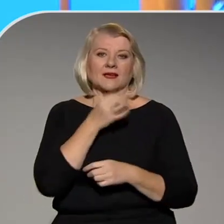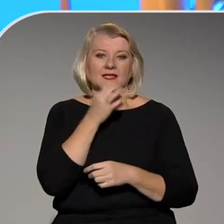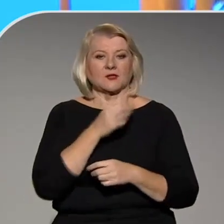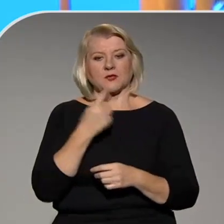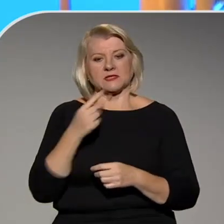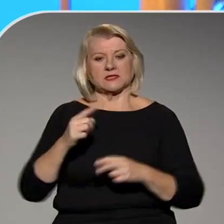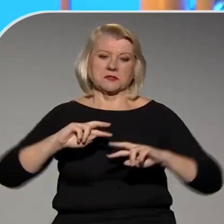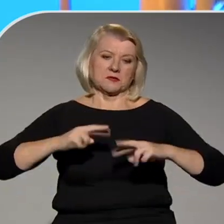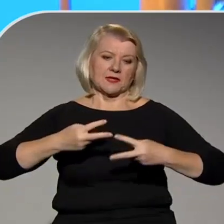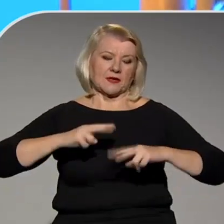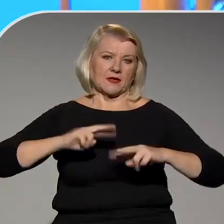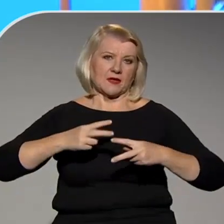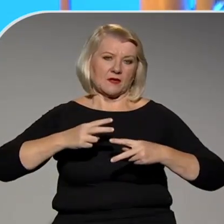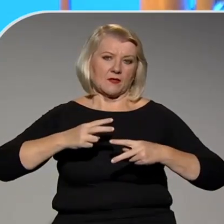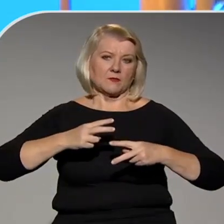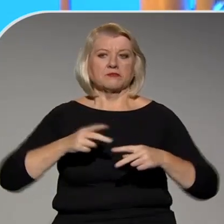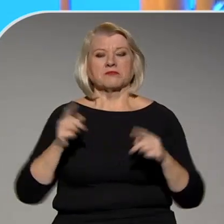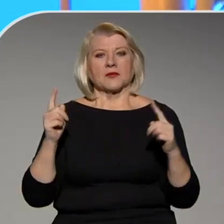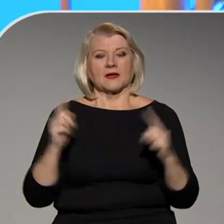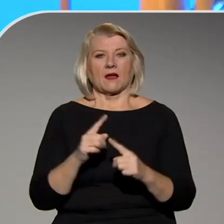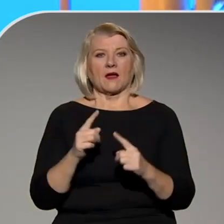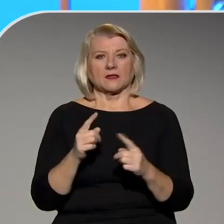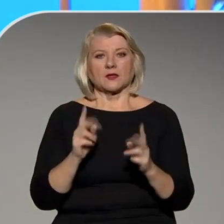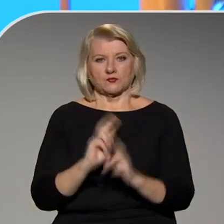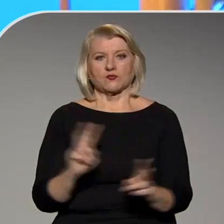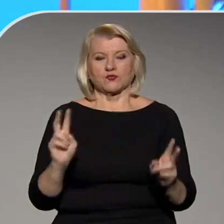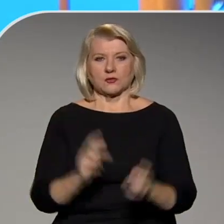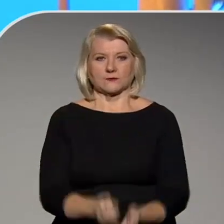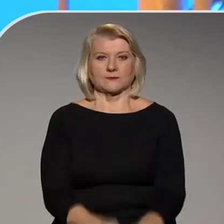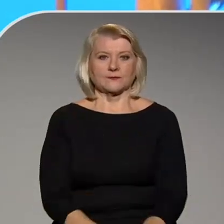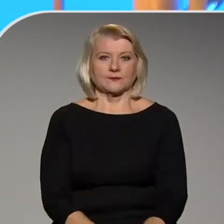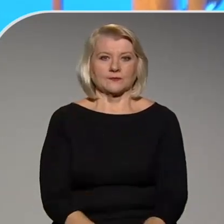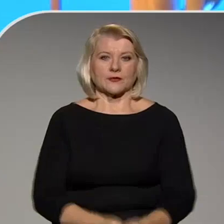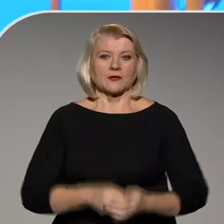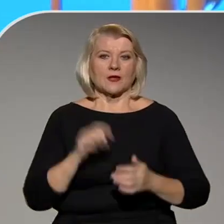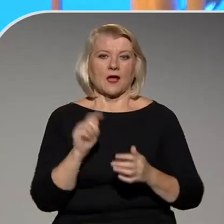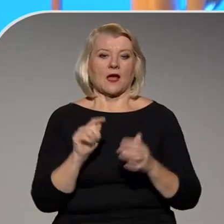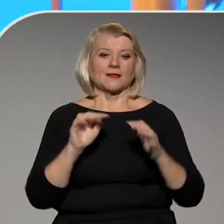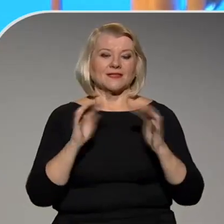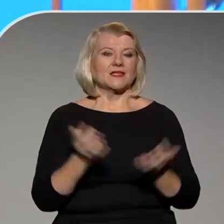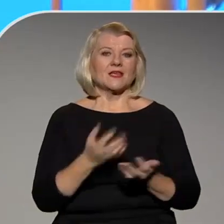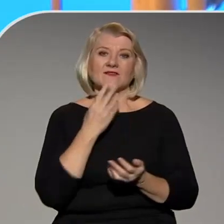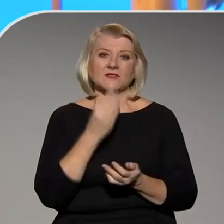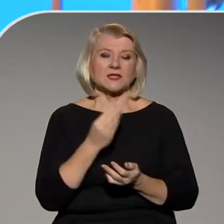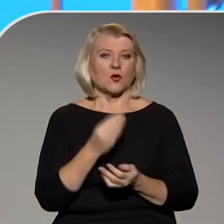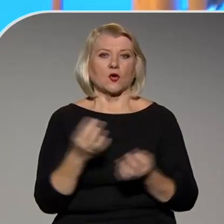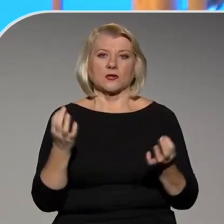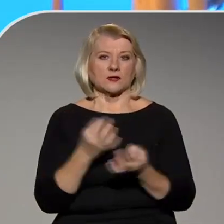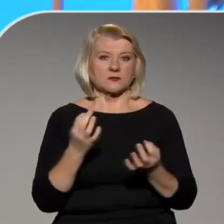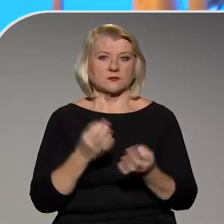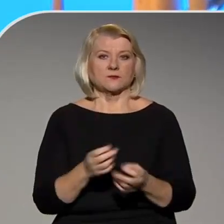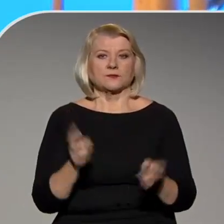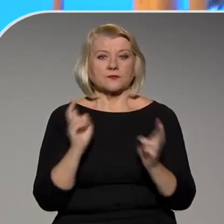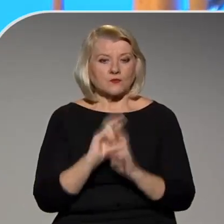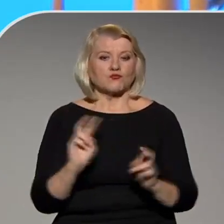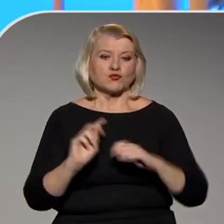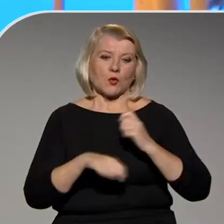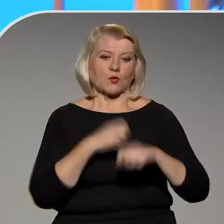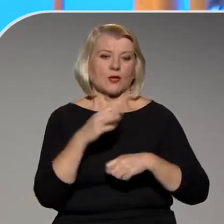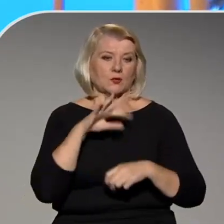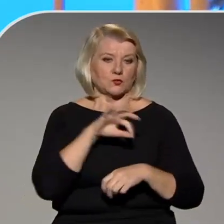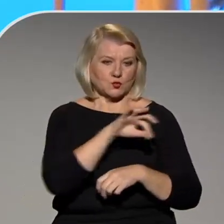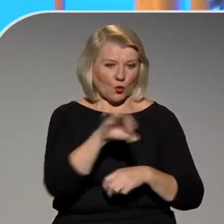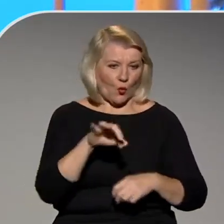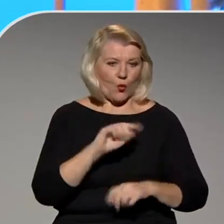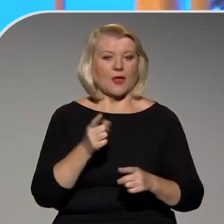podstatě o pár minutek, to může být taky kratší. A na dýně je právě úžasný, že se dá přeprat jak na sladko, tak na slano,